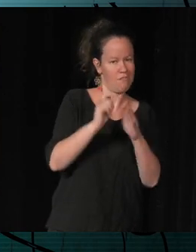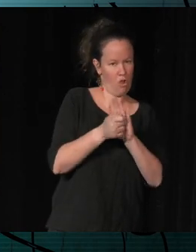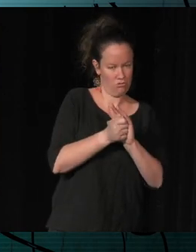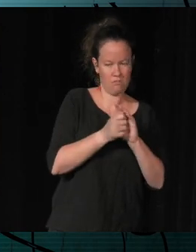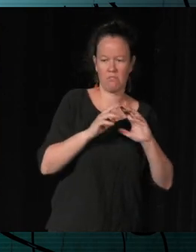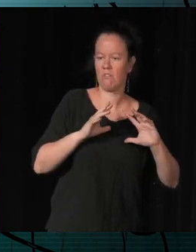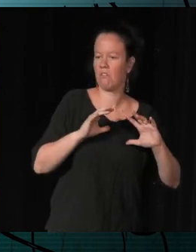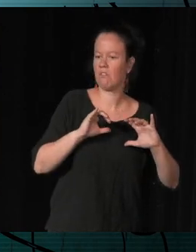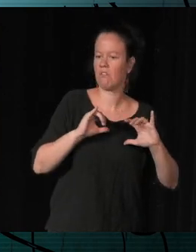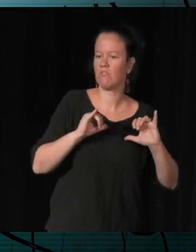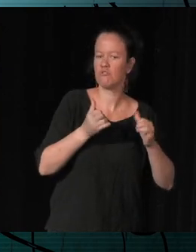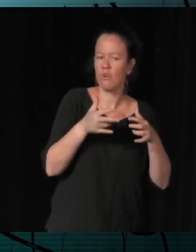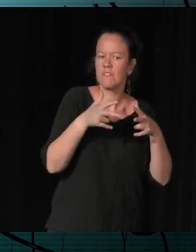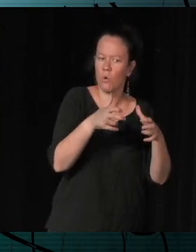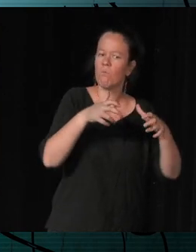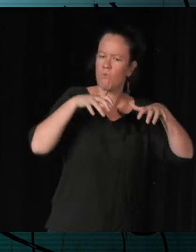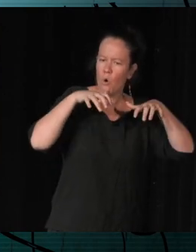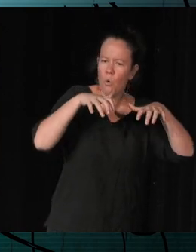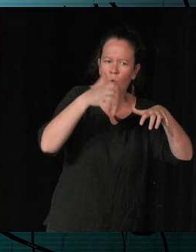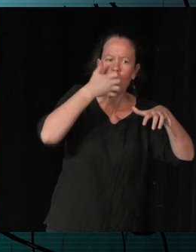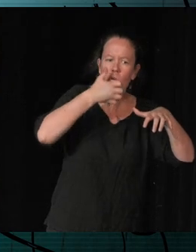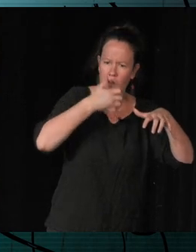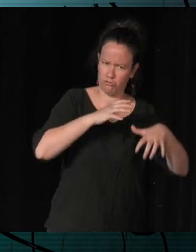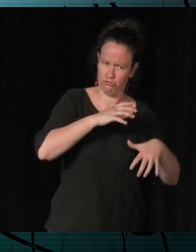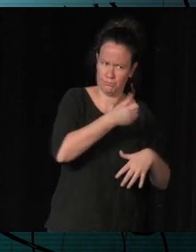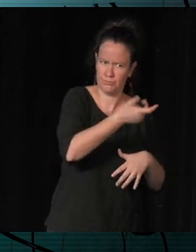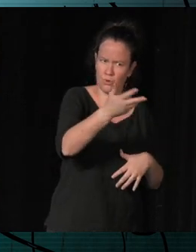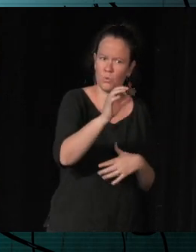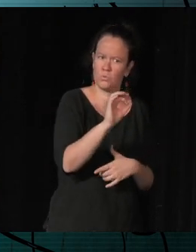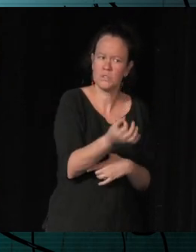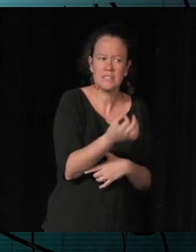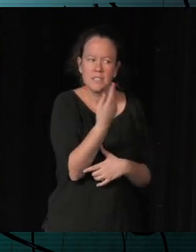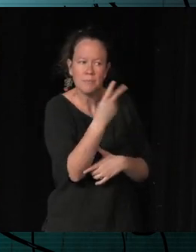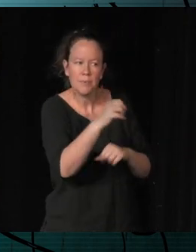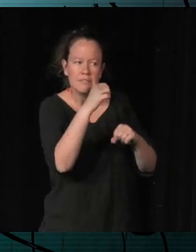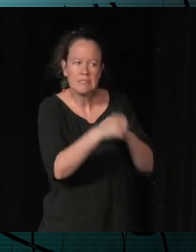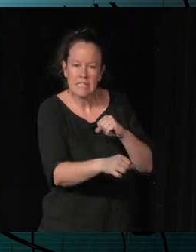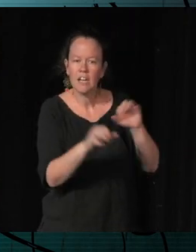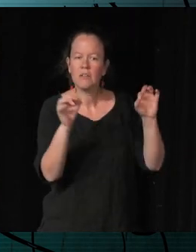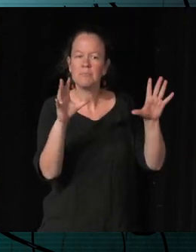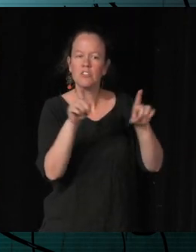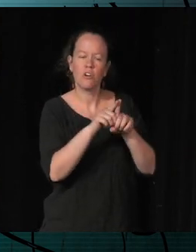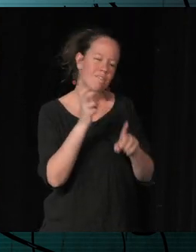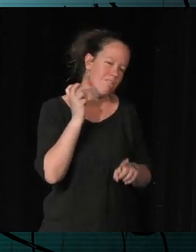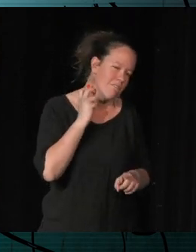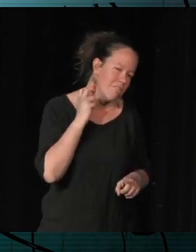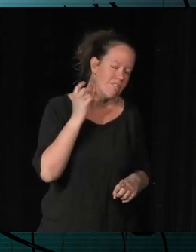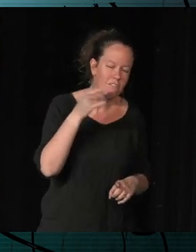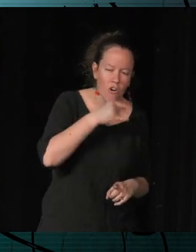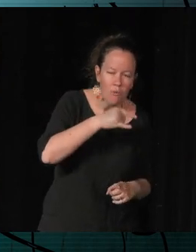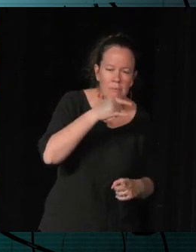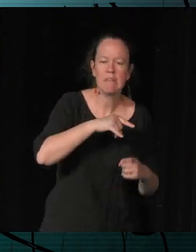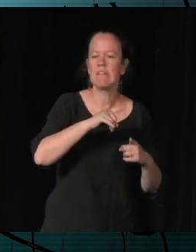dark effectivement qu'on pouvait qualifier de jeux d'horreur mais qui utilisait un peu le décorum tu sais euh euh les vampires les monstres les loupgarous les